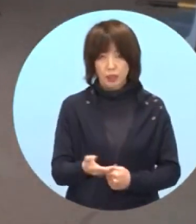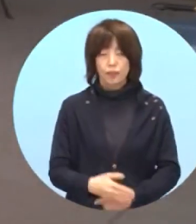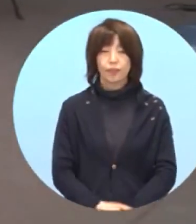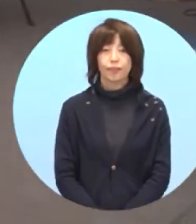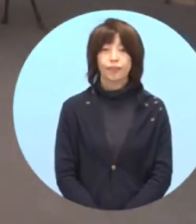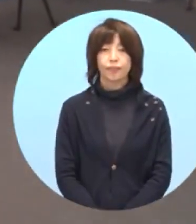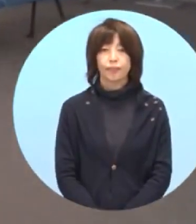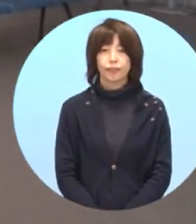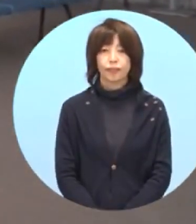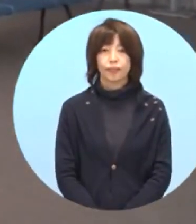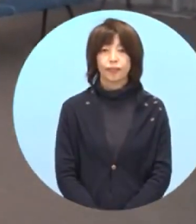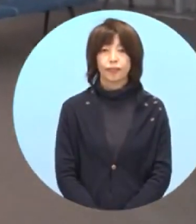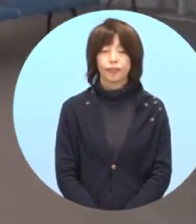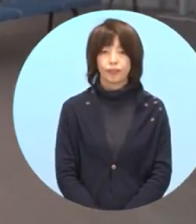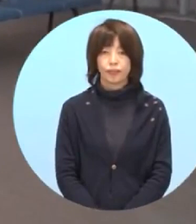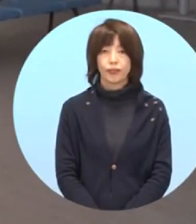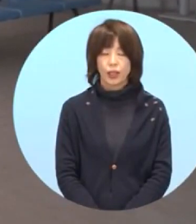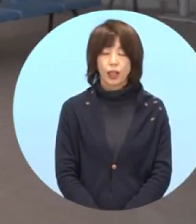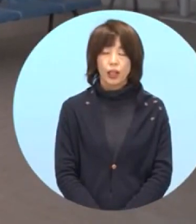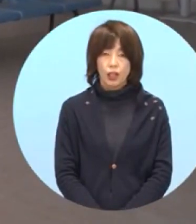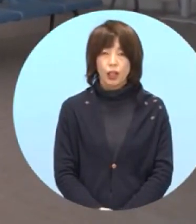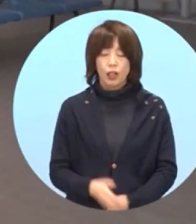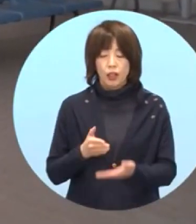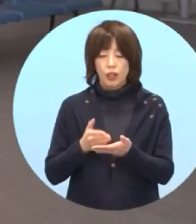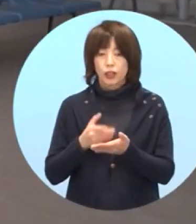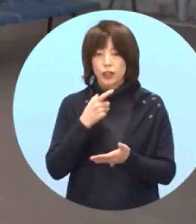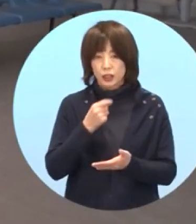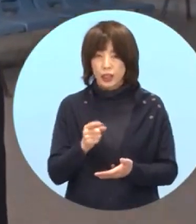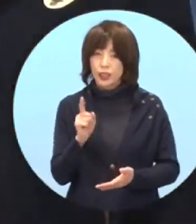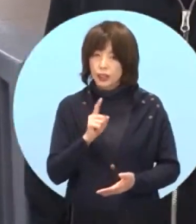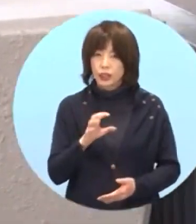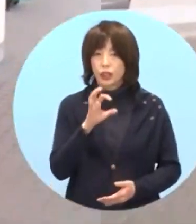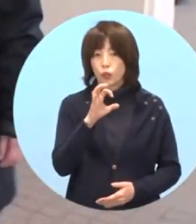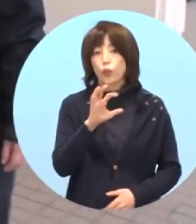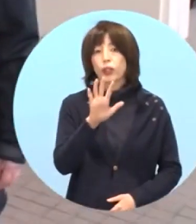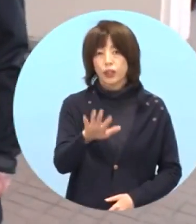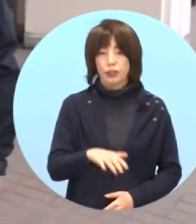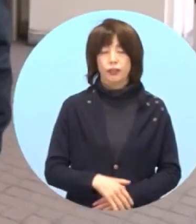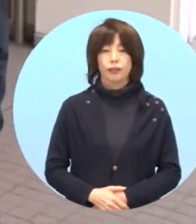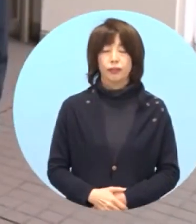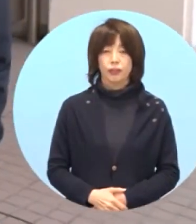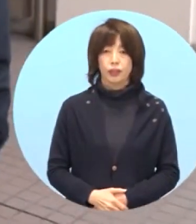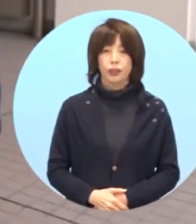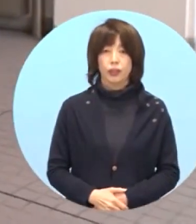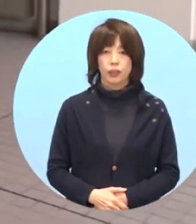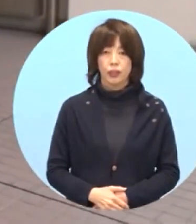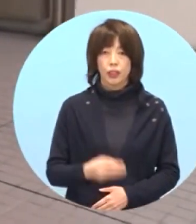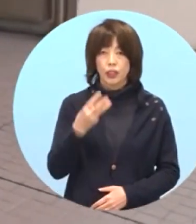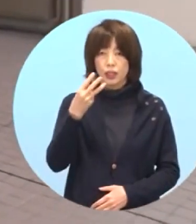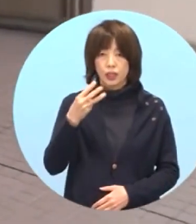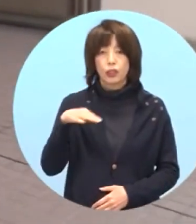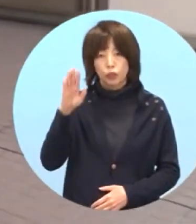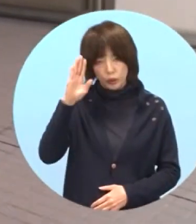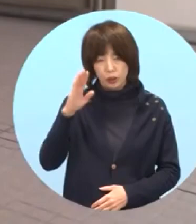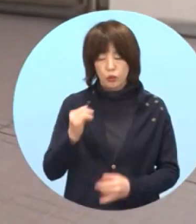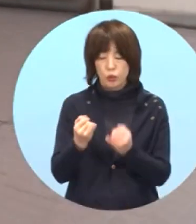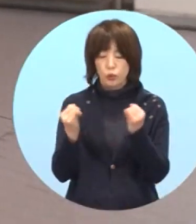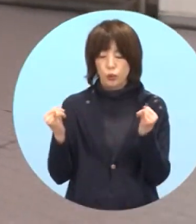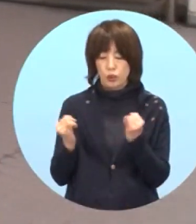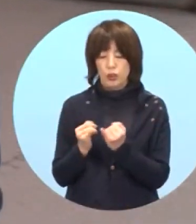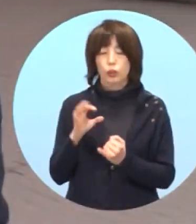はい、ご紹介したいのはトイレです。 三塁側の女子トイレにやってきました